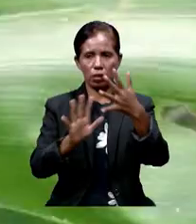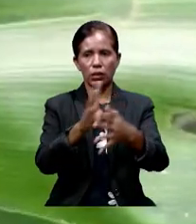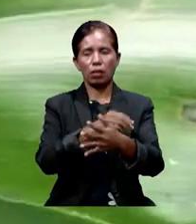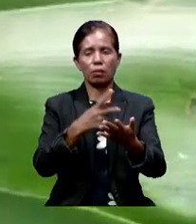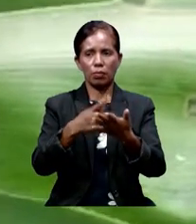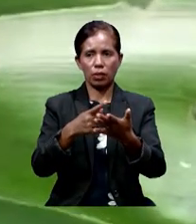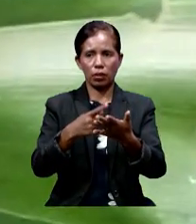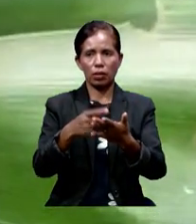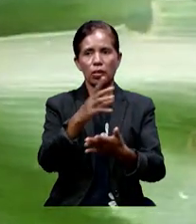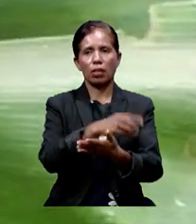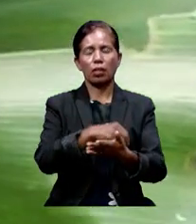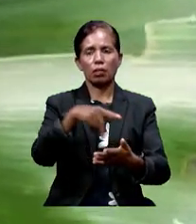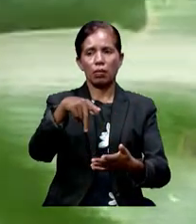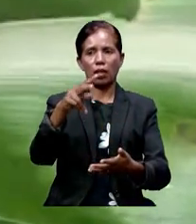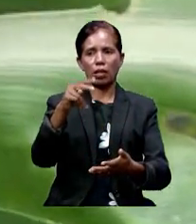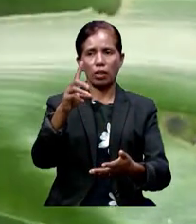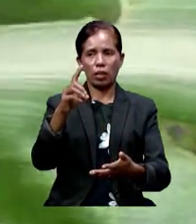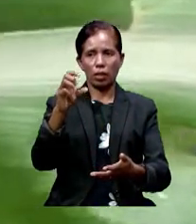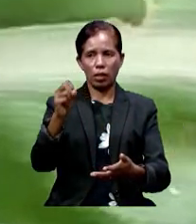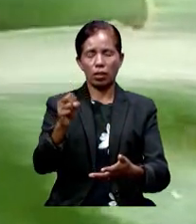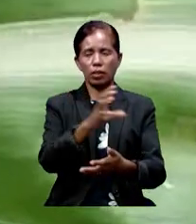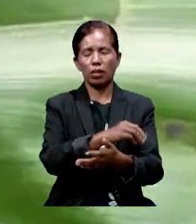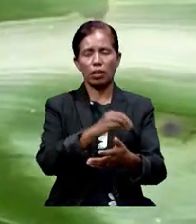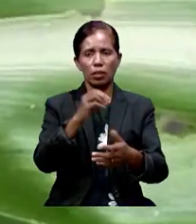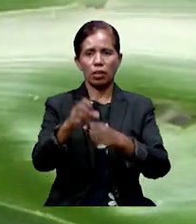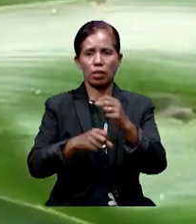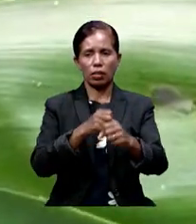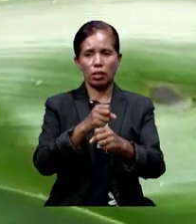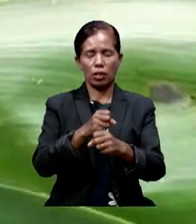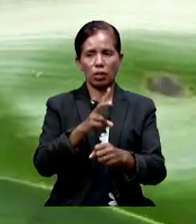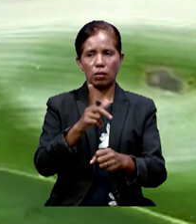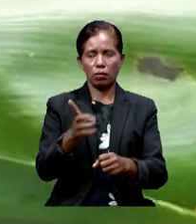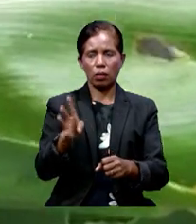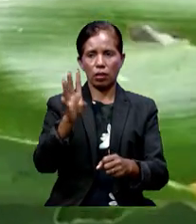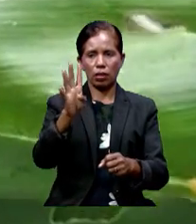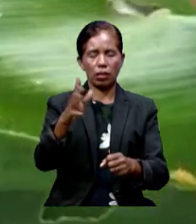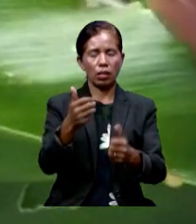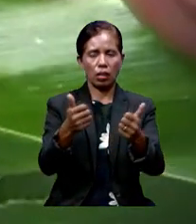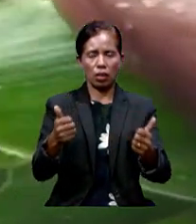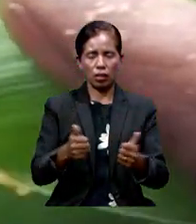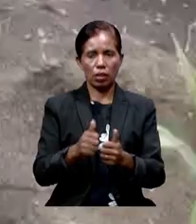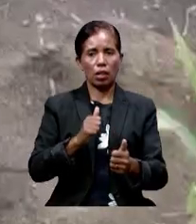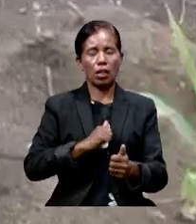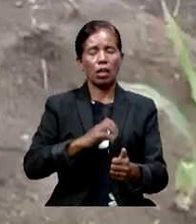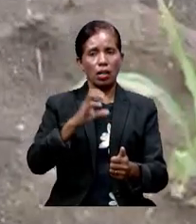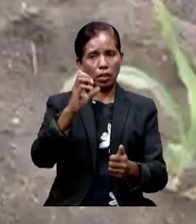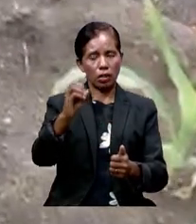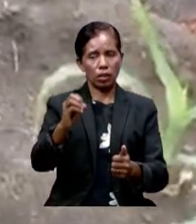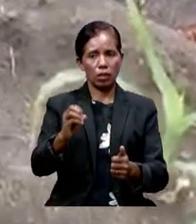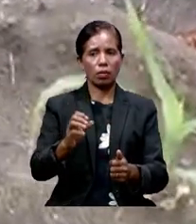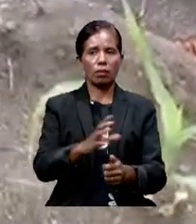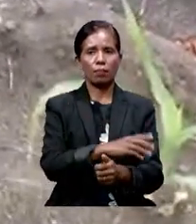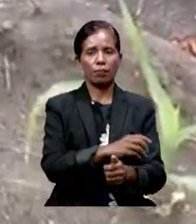projeto kabiu PNDS ciclo danen tinan rihun rua rua nulu resinghat iha aldea Ainaro kiik suku Fogo